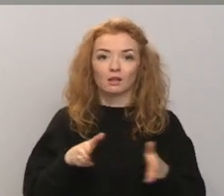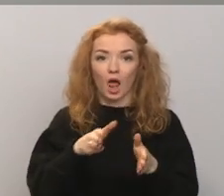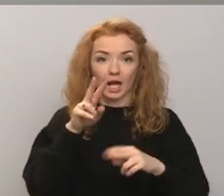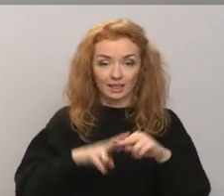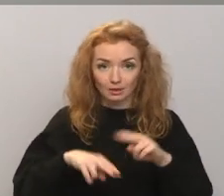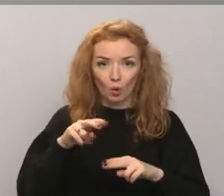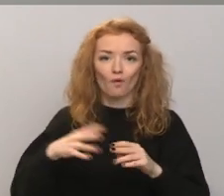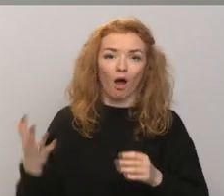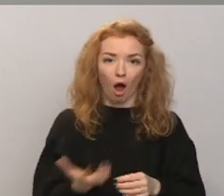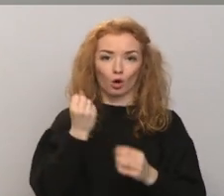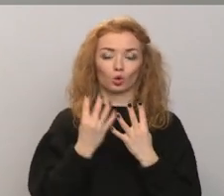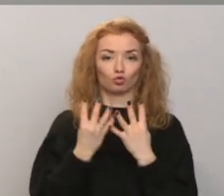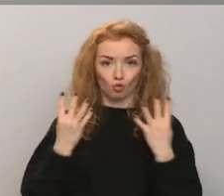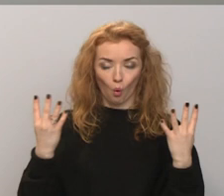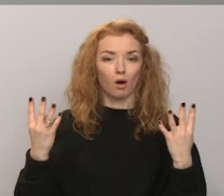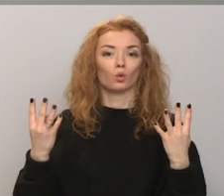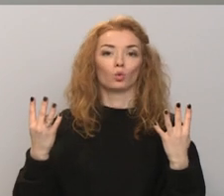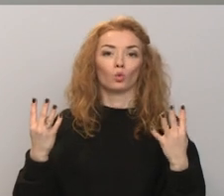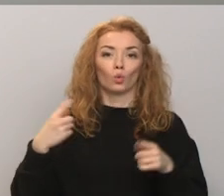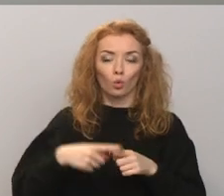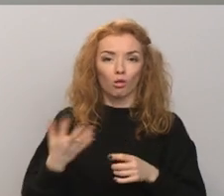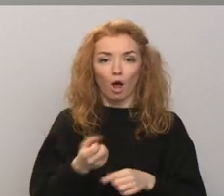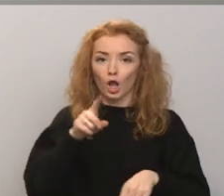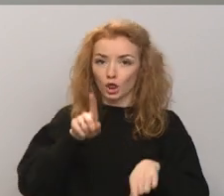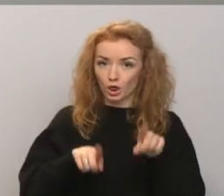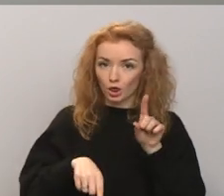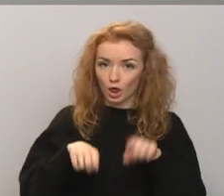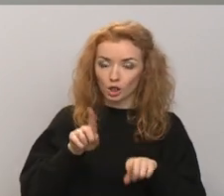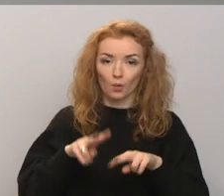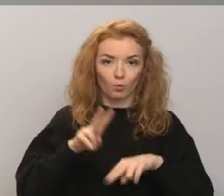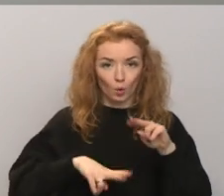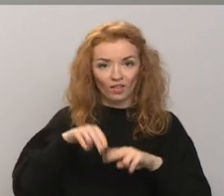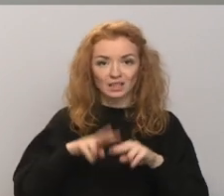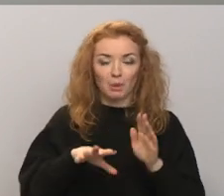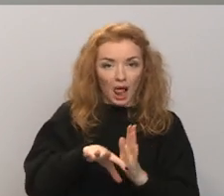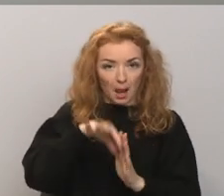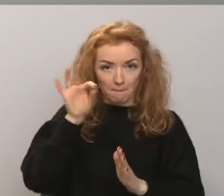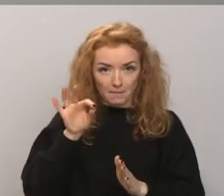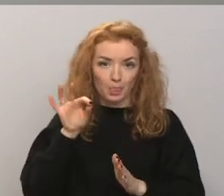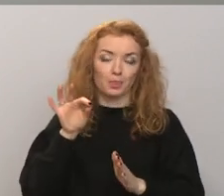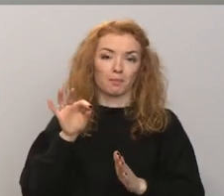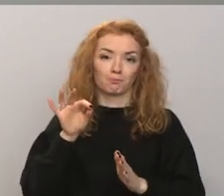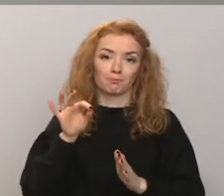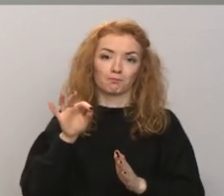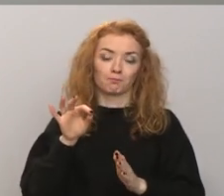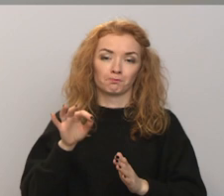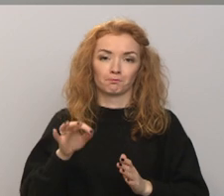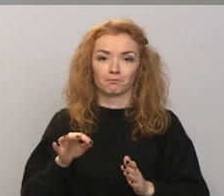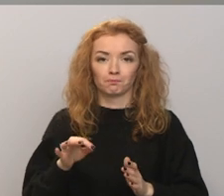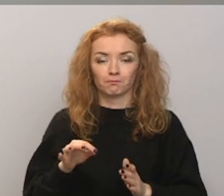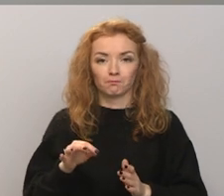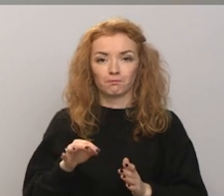ar žogu un ar dažiem būvniecības elementiem, kā varētu būt